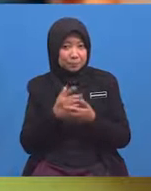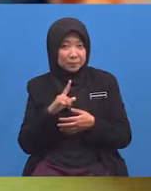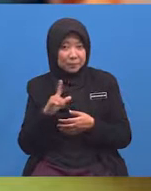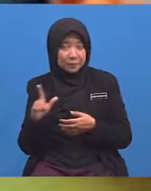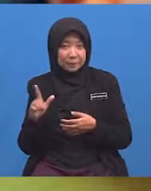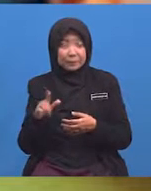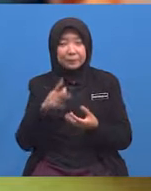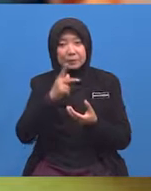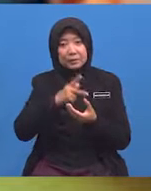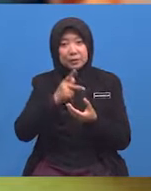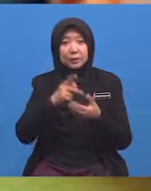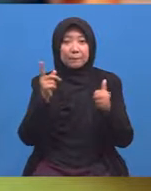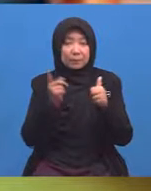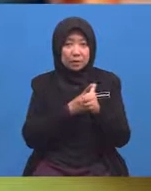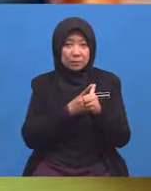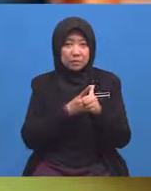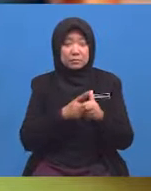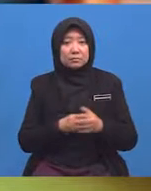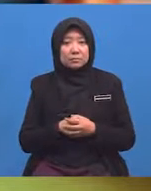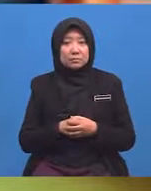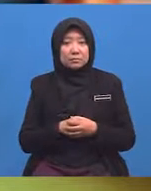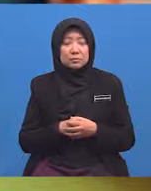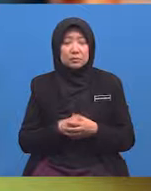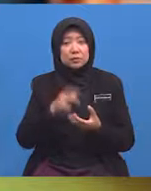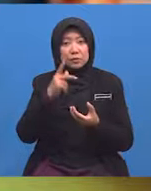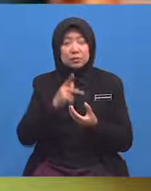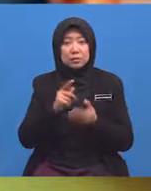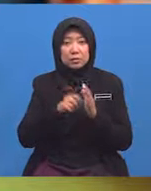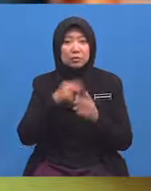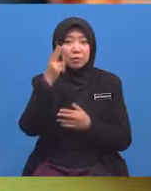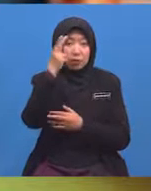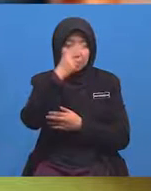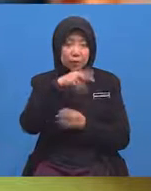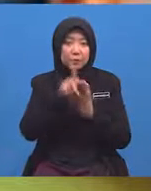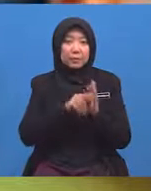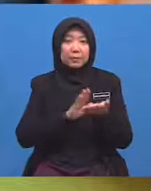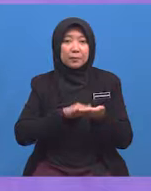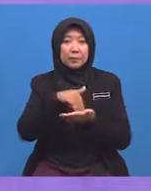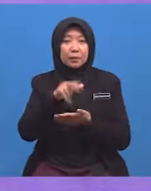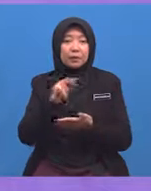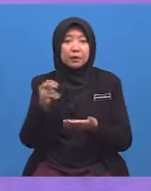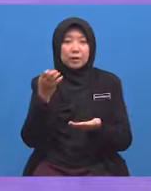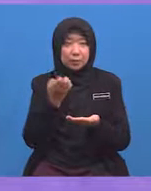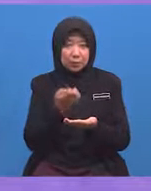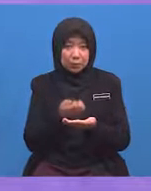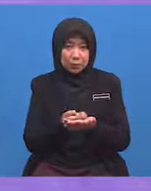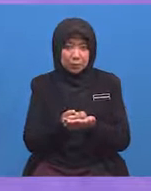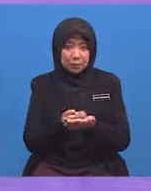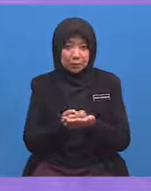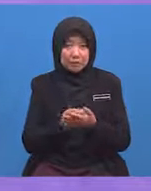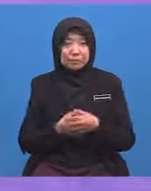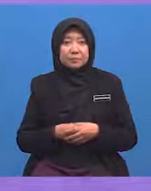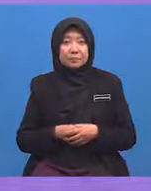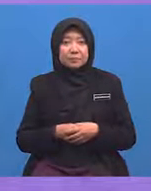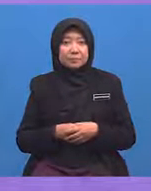Baiklah murid-murid, kesan yang pertama adalah kesan terhadap pembangunan